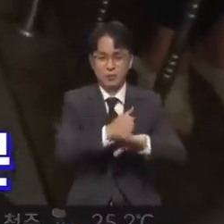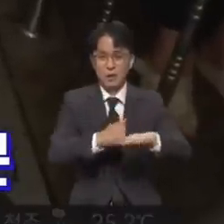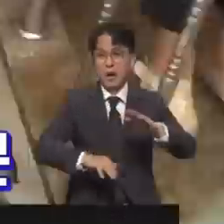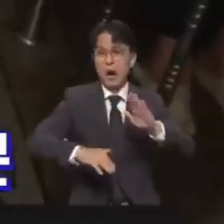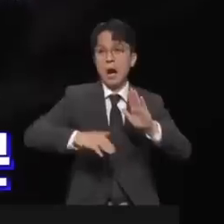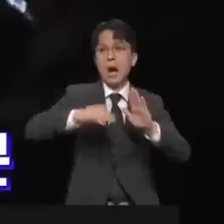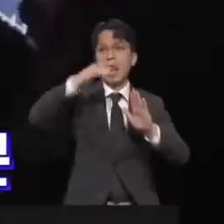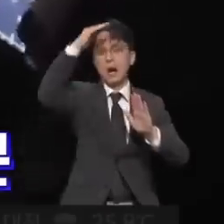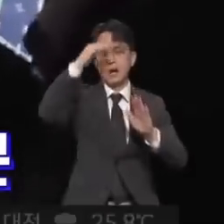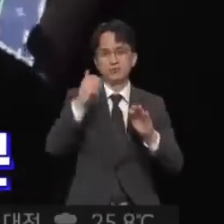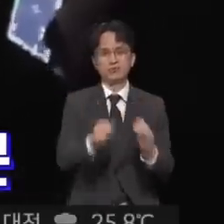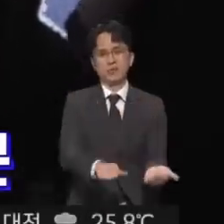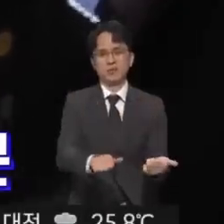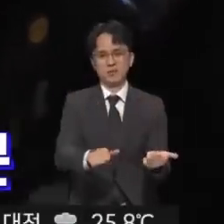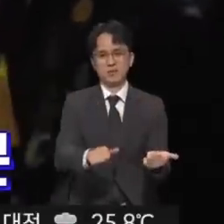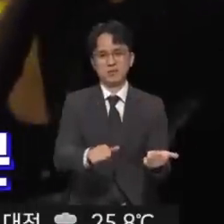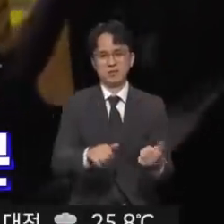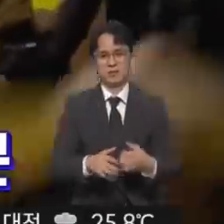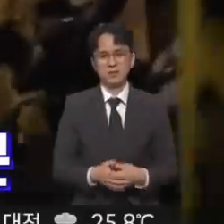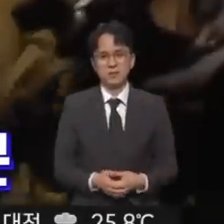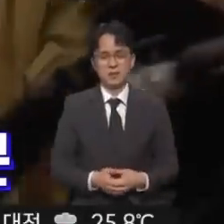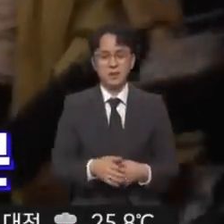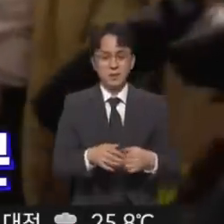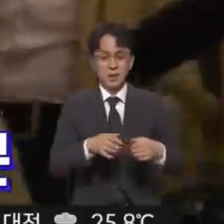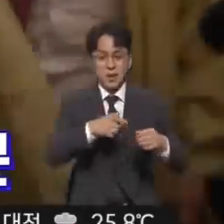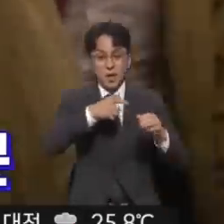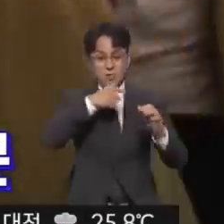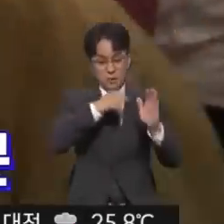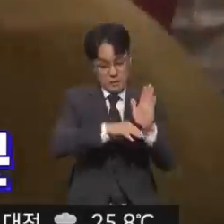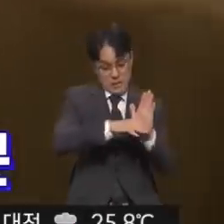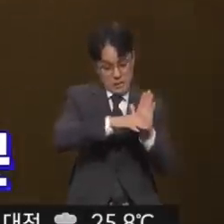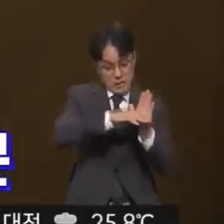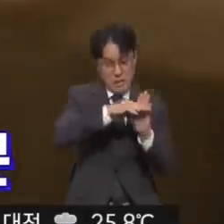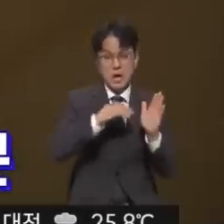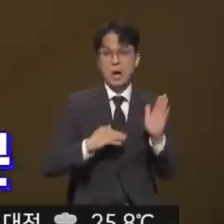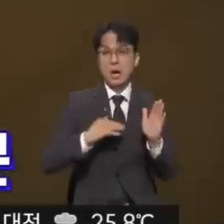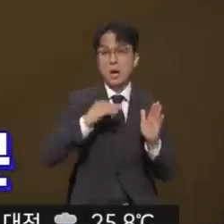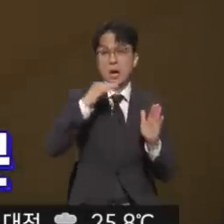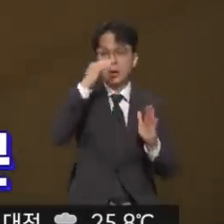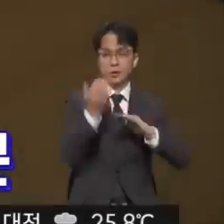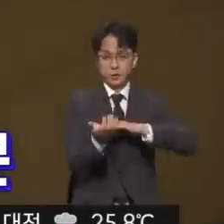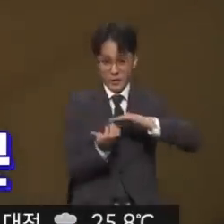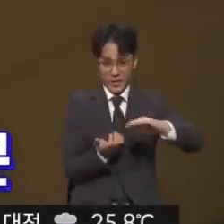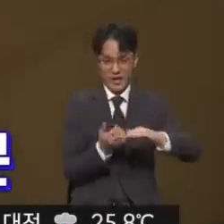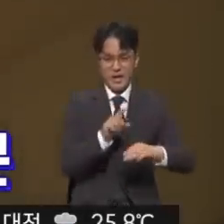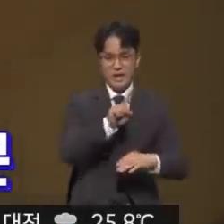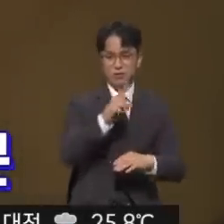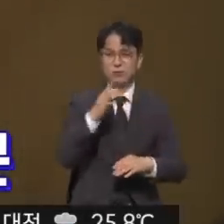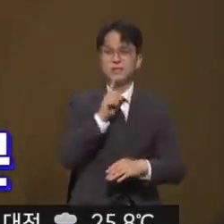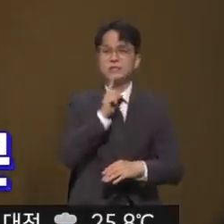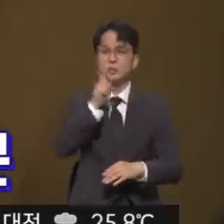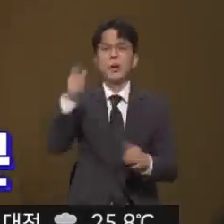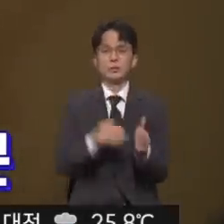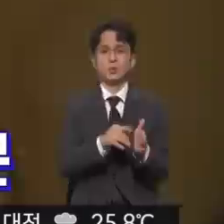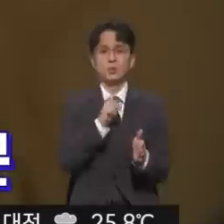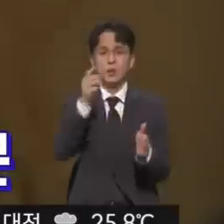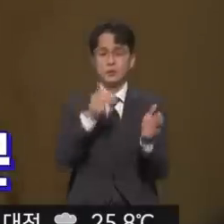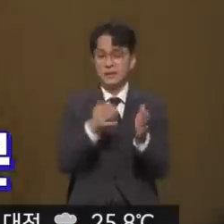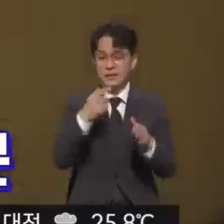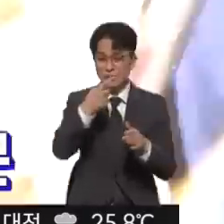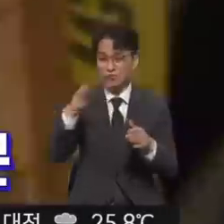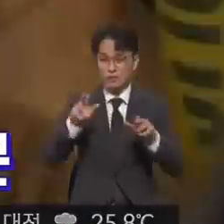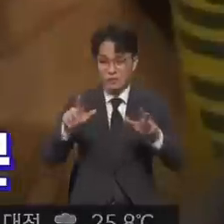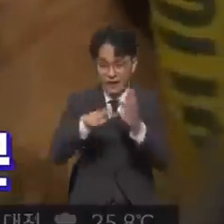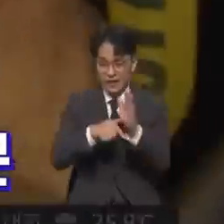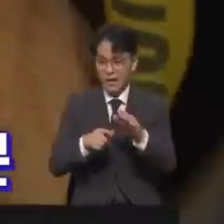어 진구가 일찍 됐지만 소방관들이 또 경찰이 다른 신고를 처리하라고 늦어지면서 저 세명의 가지고